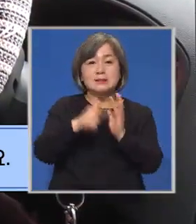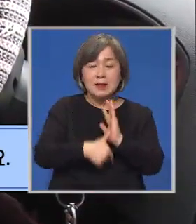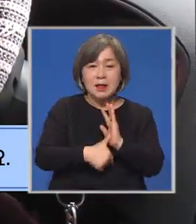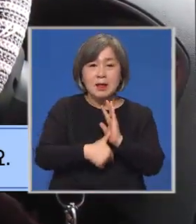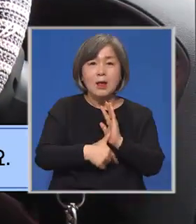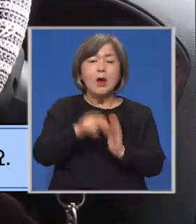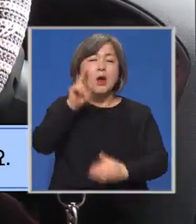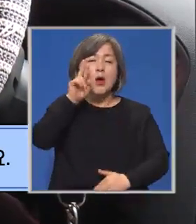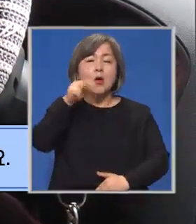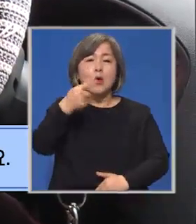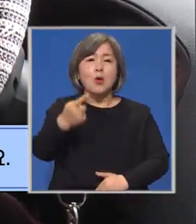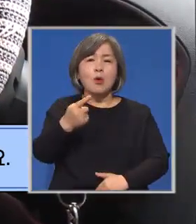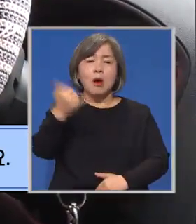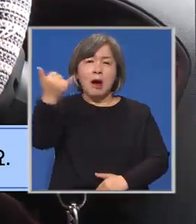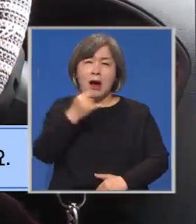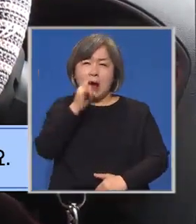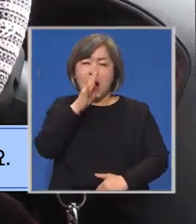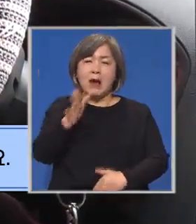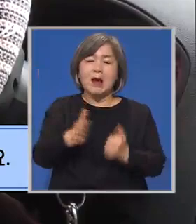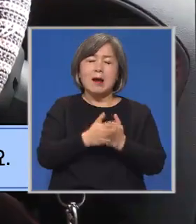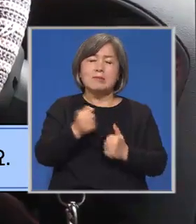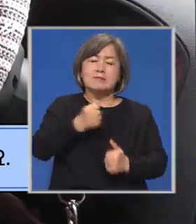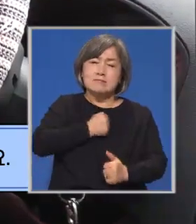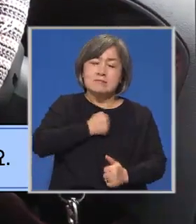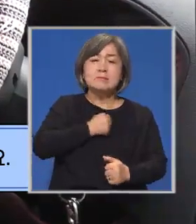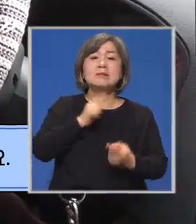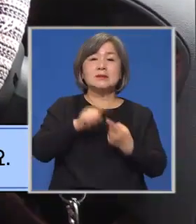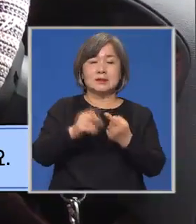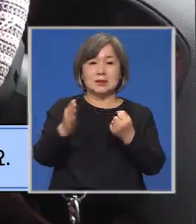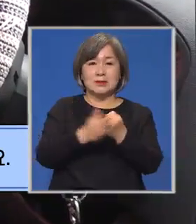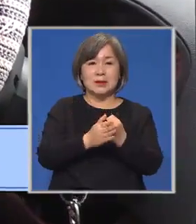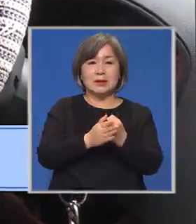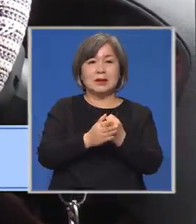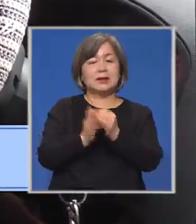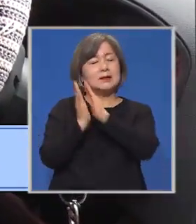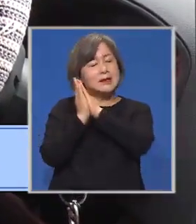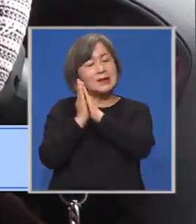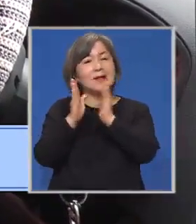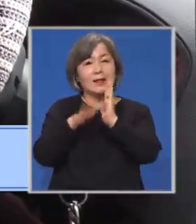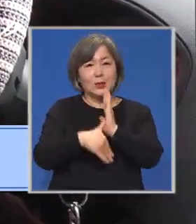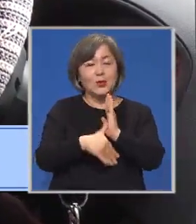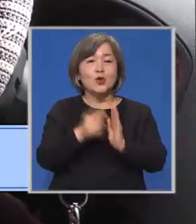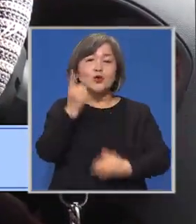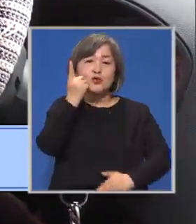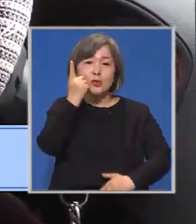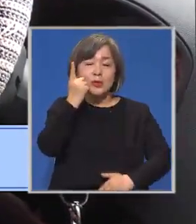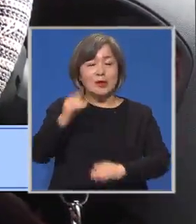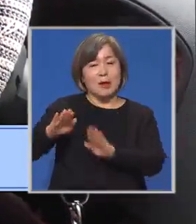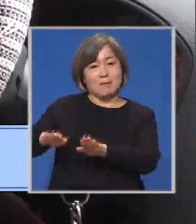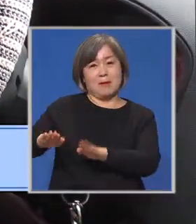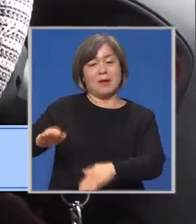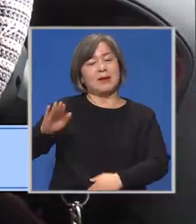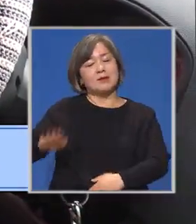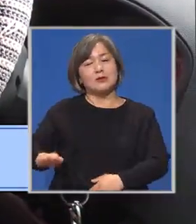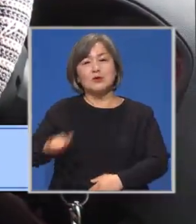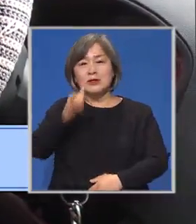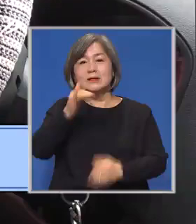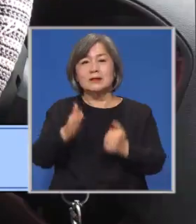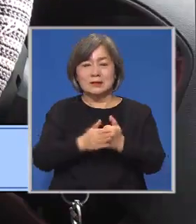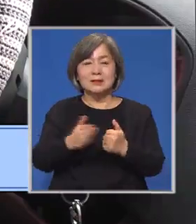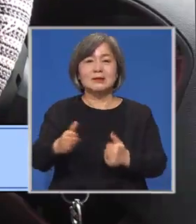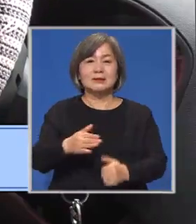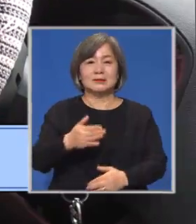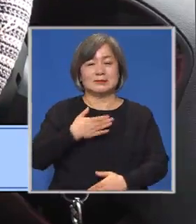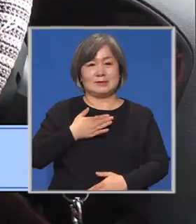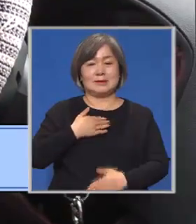때 혹시라도 연락이 안 되면 얼마나 깝깝하겠어요. 그래서 그냥 잘 때도 휴대폰이 옆에 바로